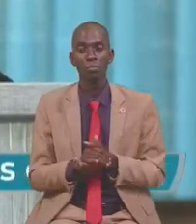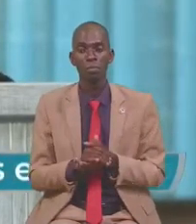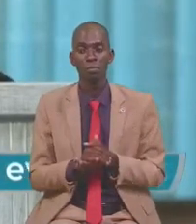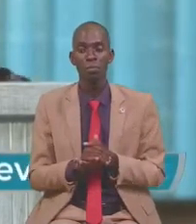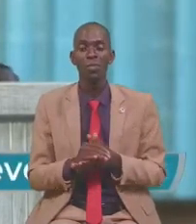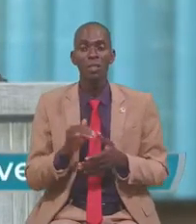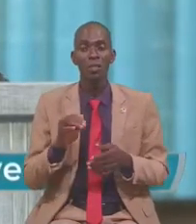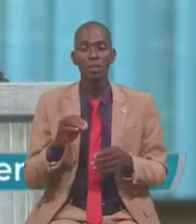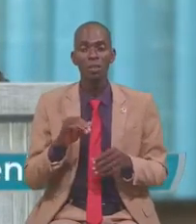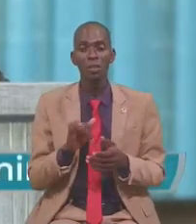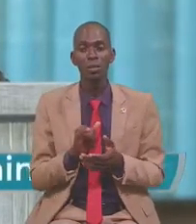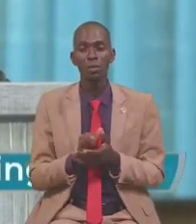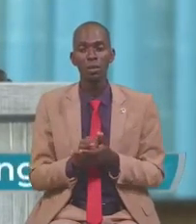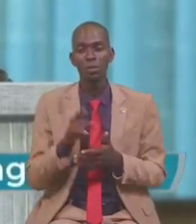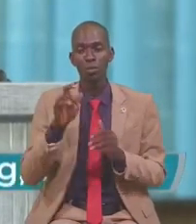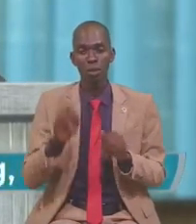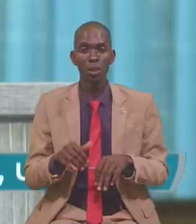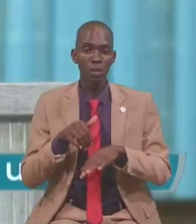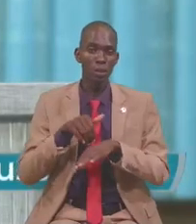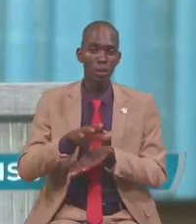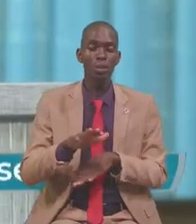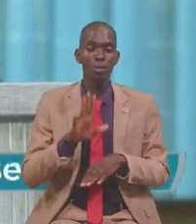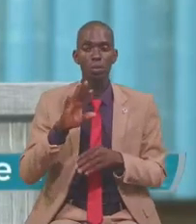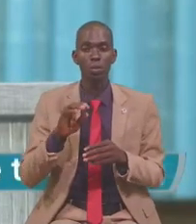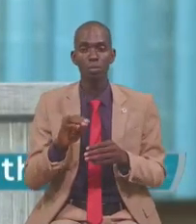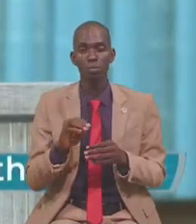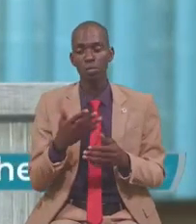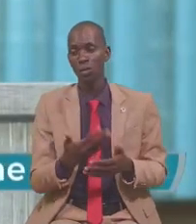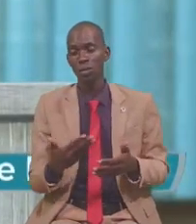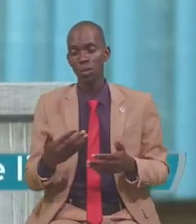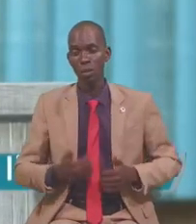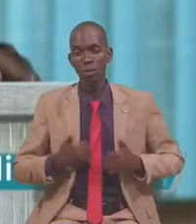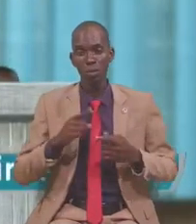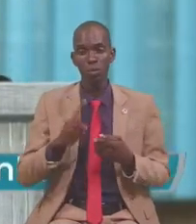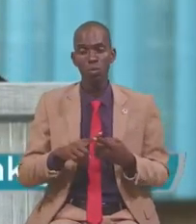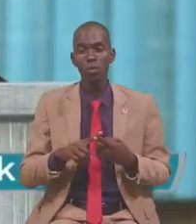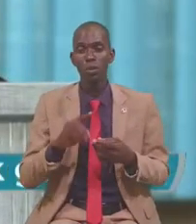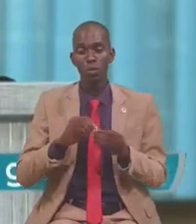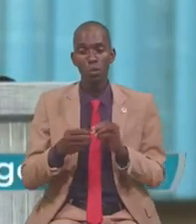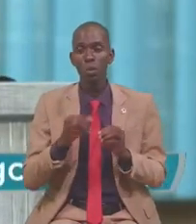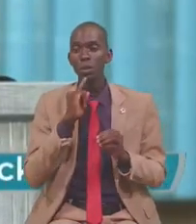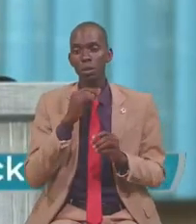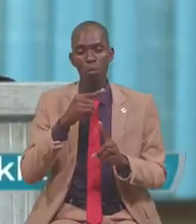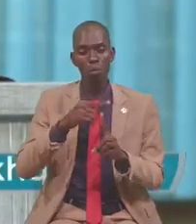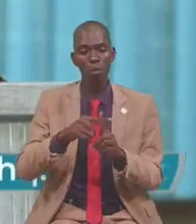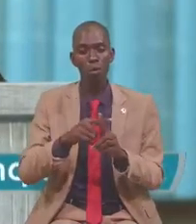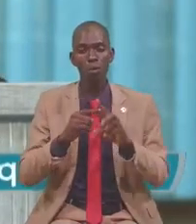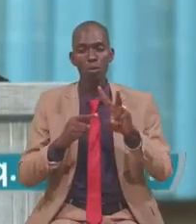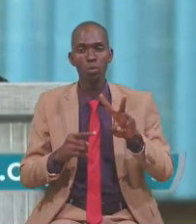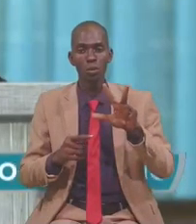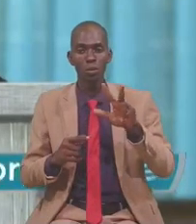Le numéro auquel vous devez envoyer le numéro, votre rapport. Tous ceux qui sont